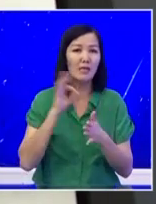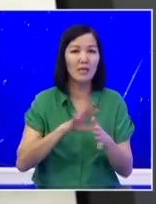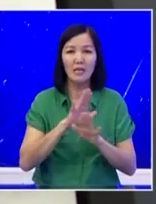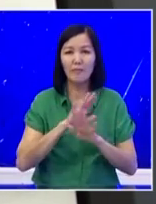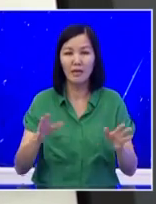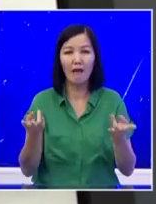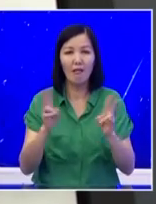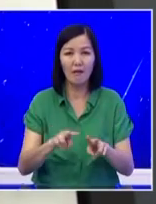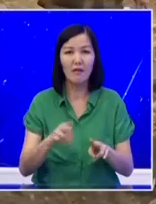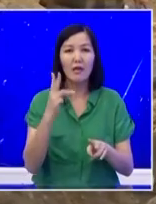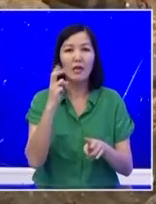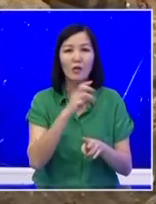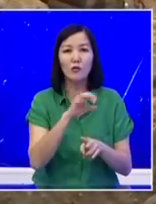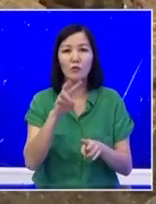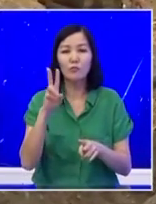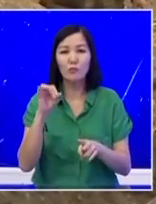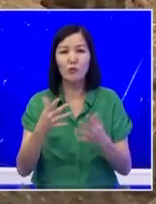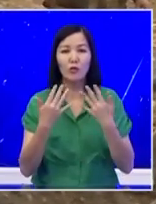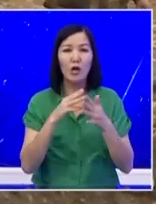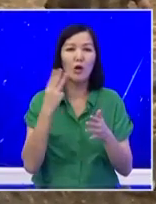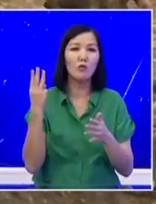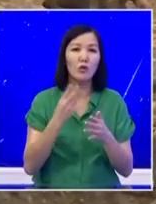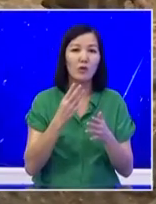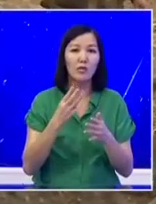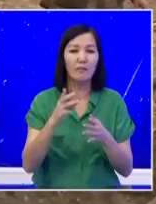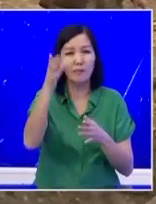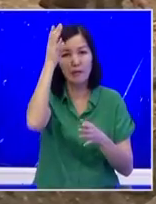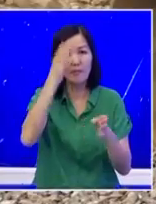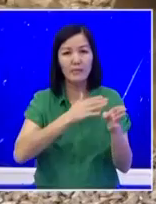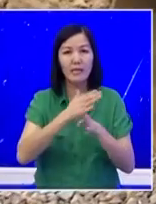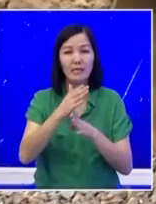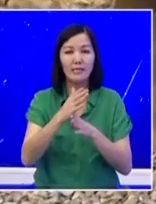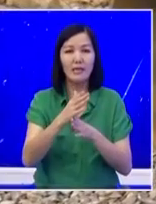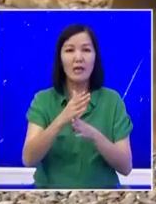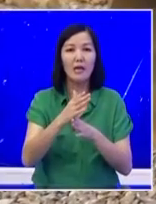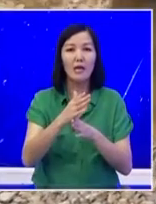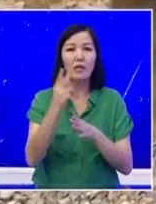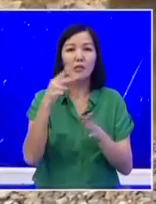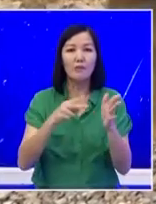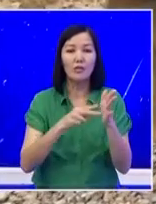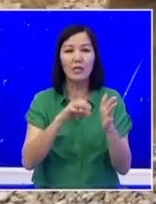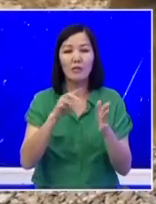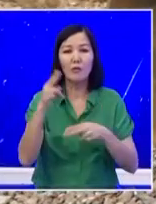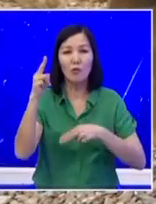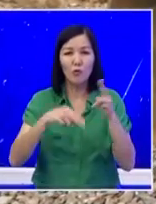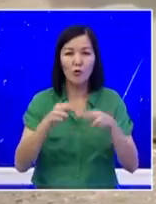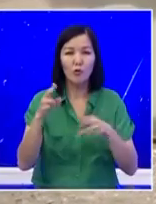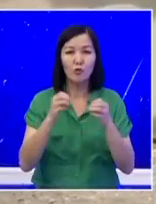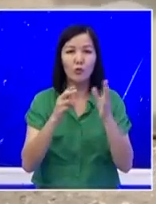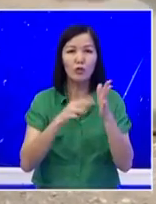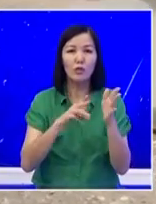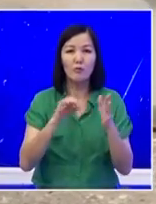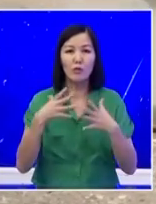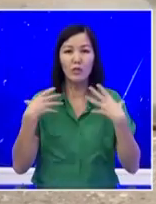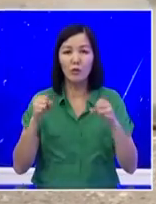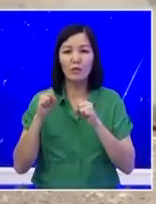себептермен игерілмегенін айтады. Оның 200 миллионы ауыл шаруашылығы мен білім саласына тиесілі болса, 27 миллион құрылыс,